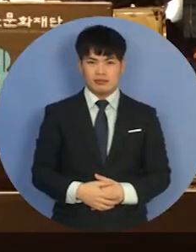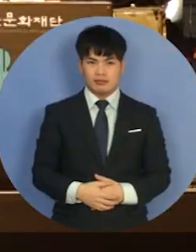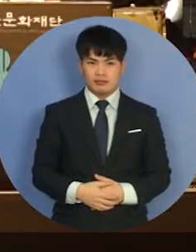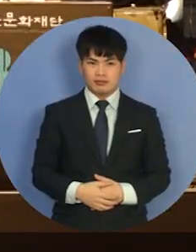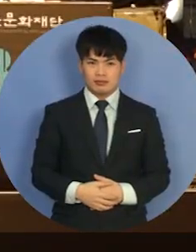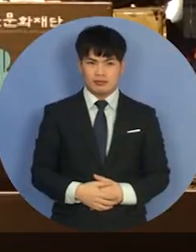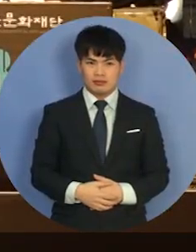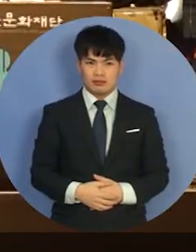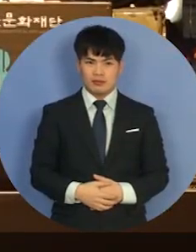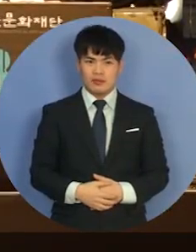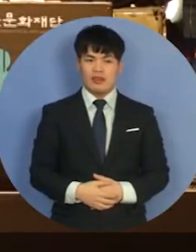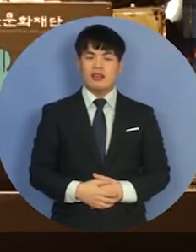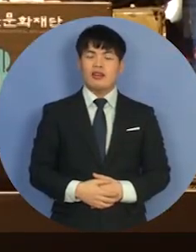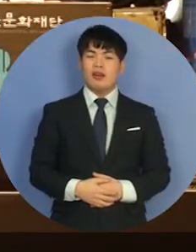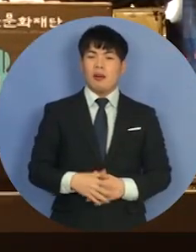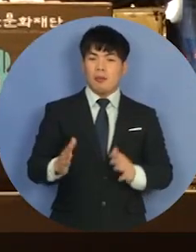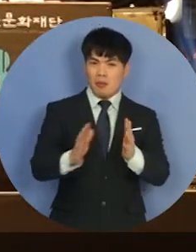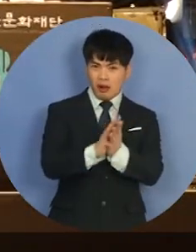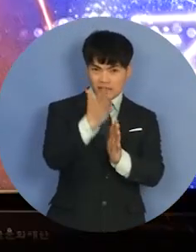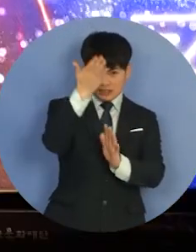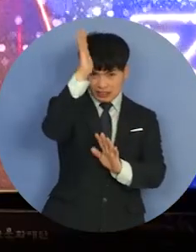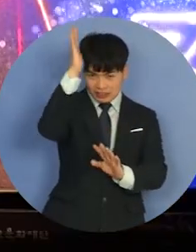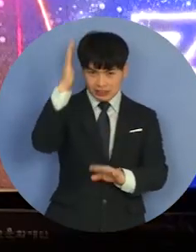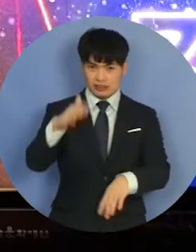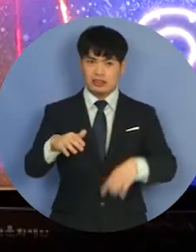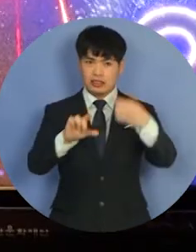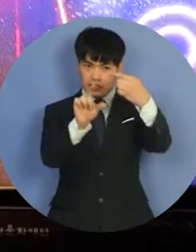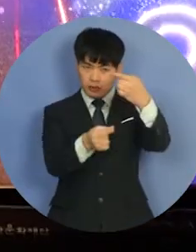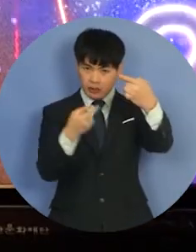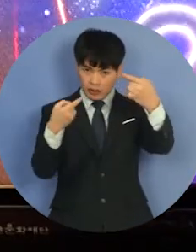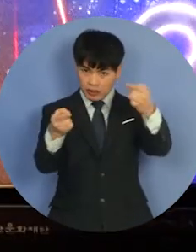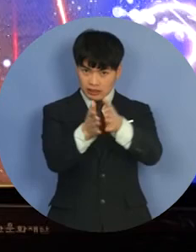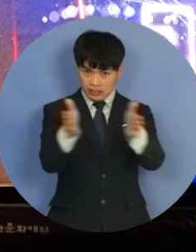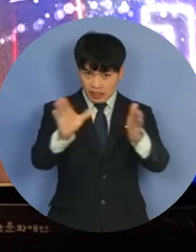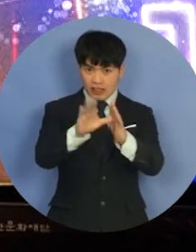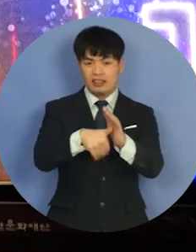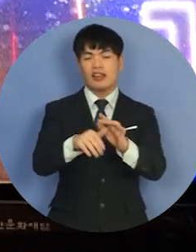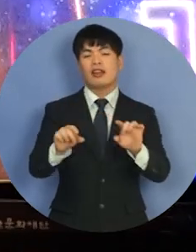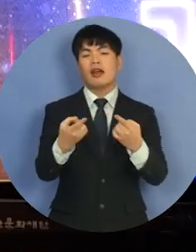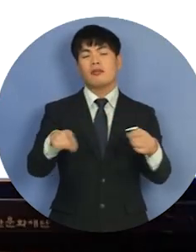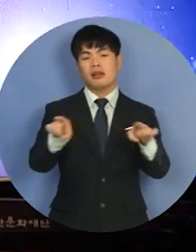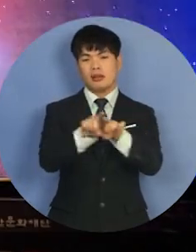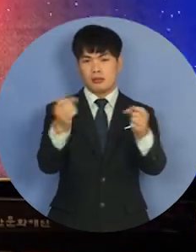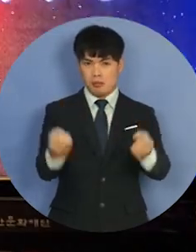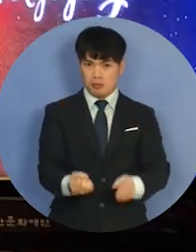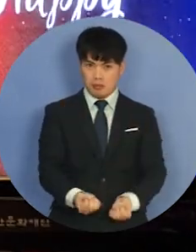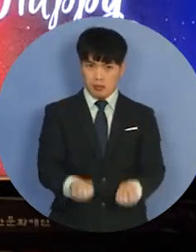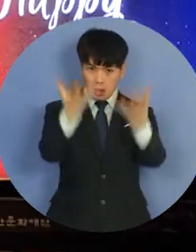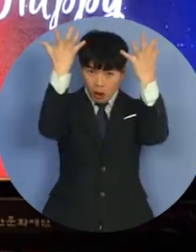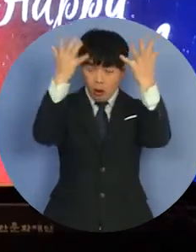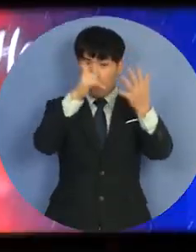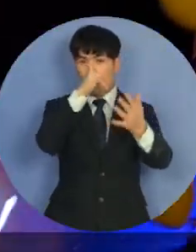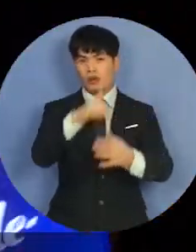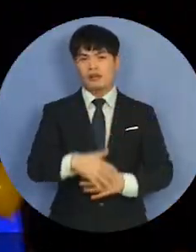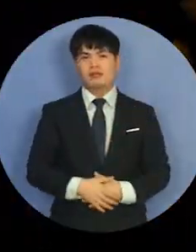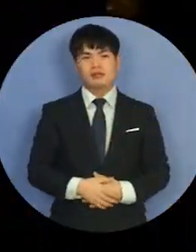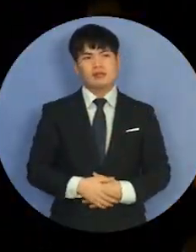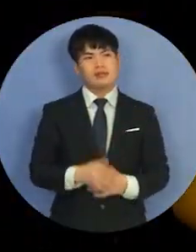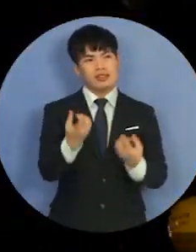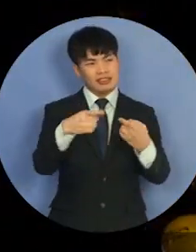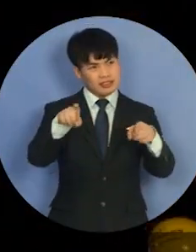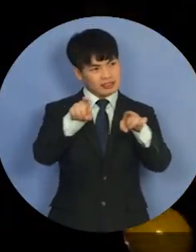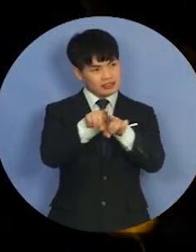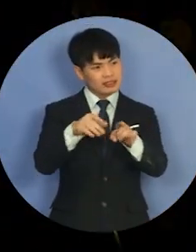카운트다운과 함께 화려한 불꽃쇼가 2018년의 첫날을 힘차게 알렸으며 행사장에 함께한 시민들은